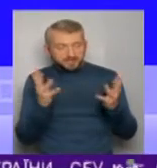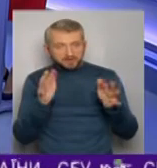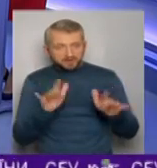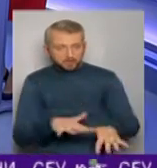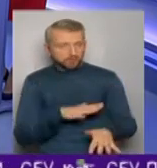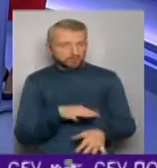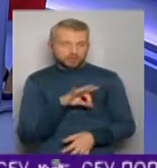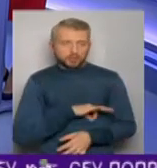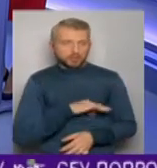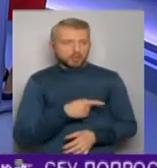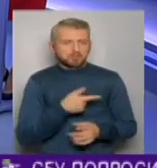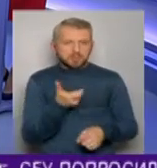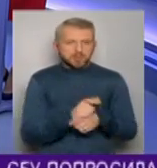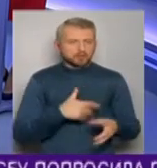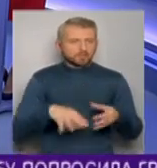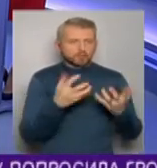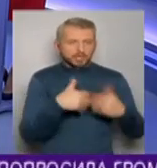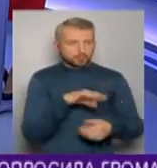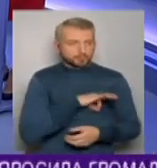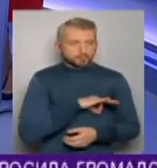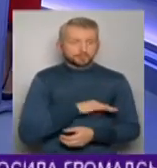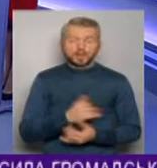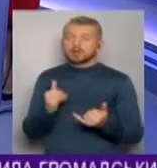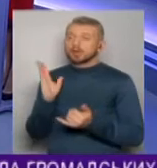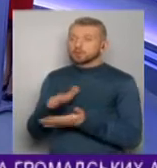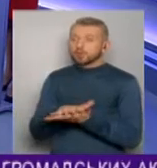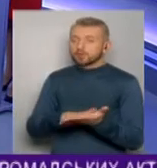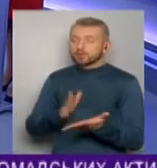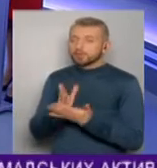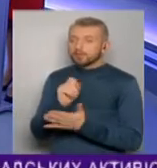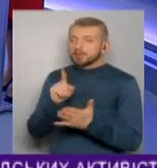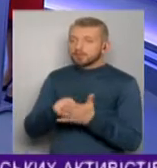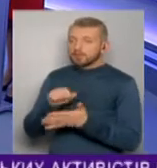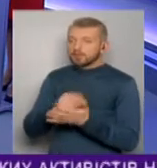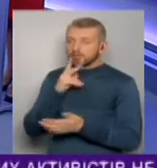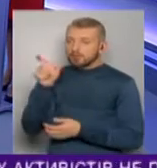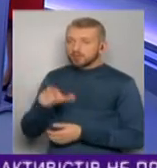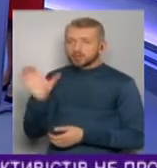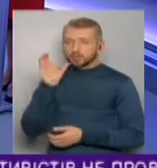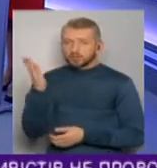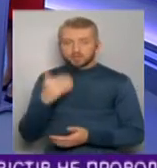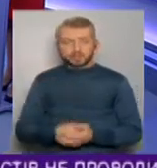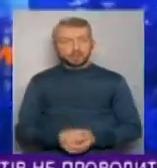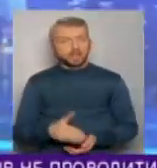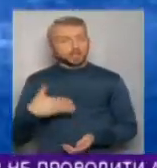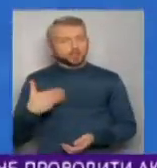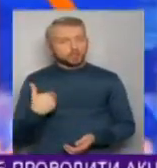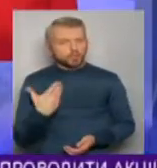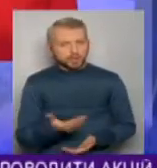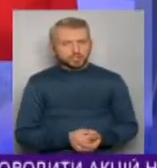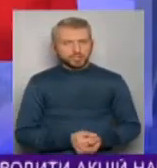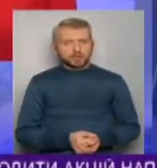по максимуму задіяли всю техніку. Зараз ми продовжимо. Маємо вже питання від глядача. Ми вас слухаємо. Доброго вечора. Доброго вечора. Тільки саме